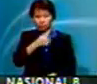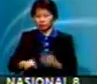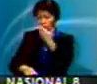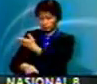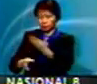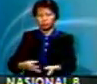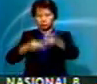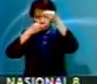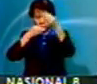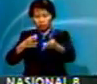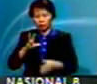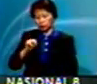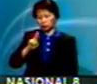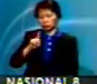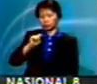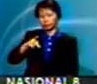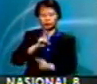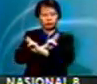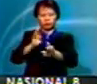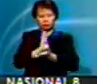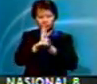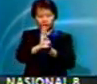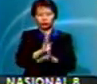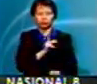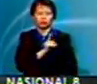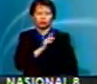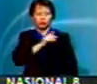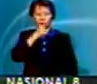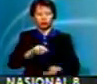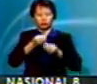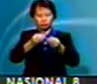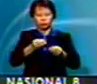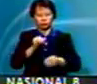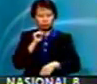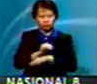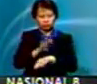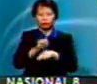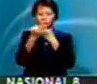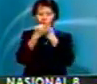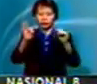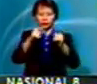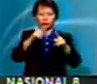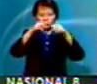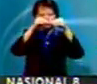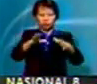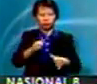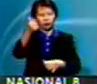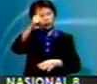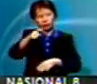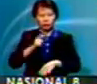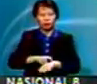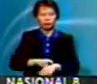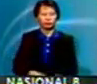turut memaklumkan NUTP bersedia membantu kementerian untuk memberi konsultasi percuma kepada guru pada bila-bila masa